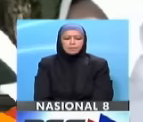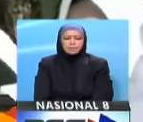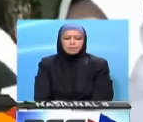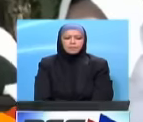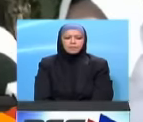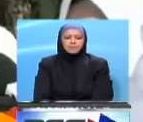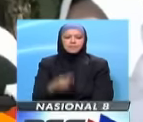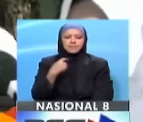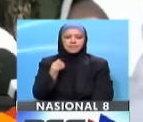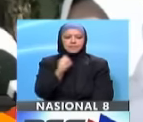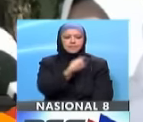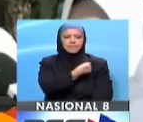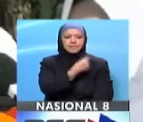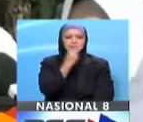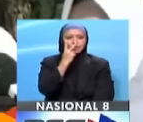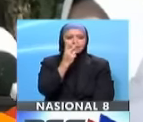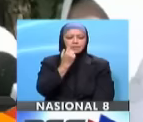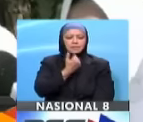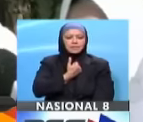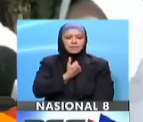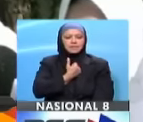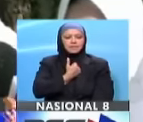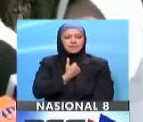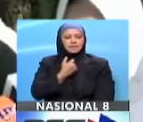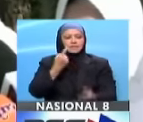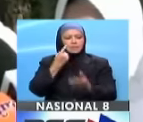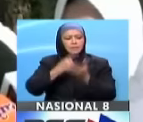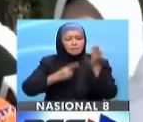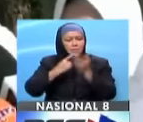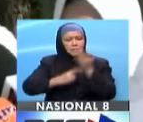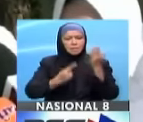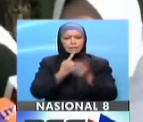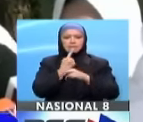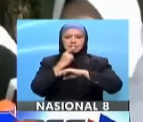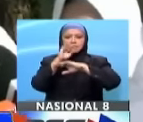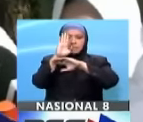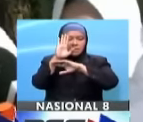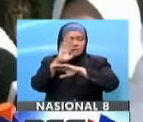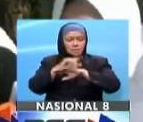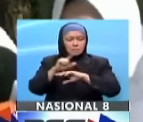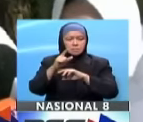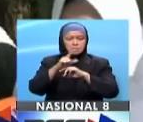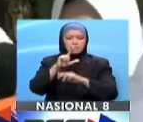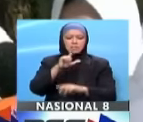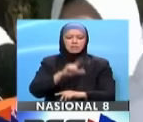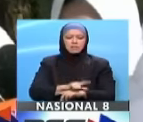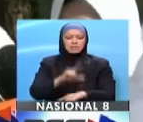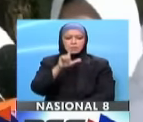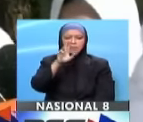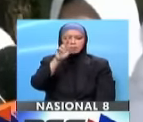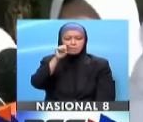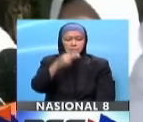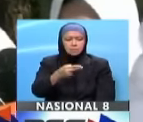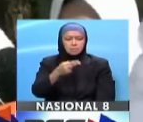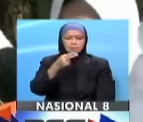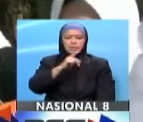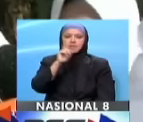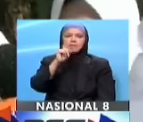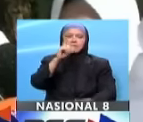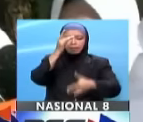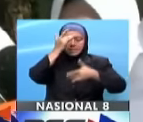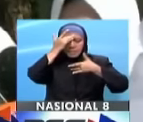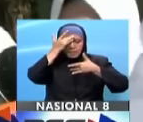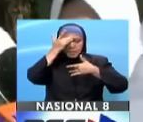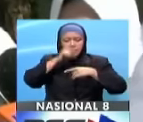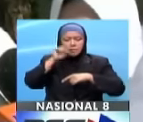Kita menyaksikan sendiri bagaimana seperti mana janji-janji tabung haji, yang mana sakit, yang mana yang perlu dipapah, seperti yang kita tahu macam